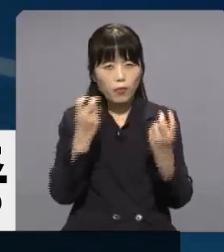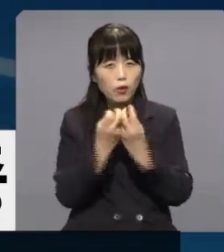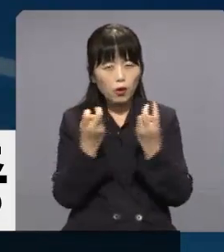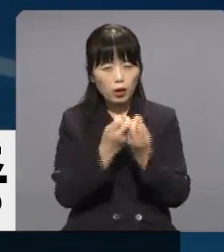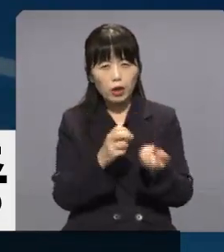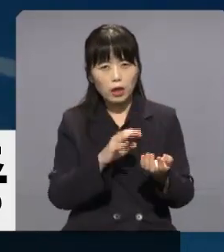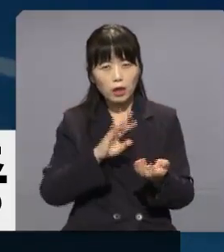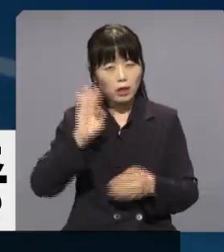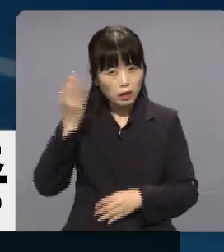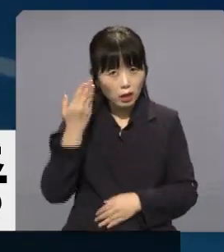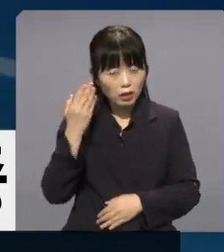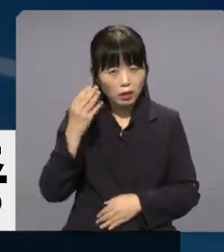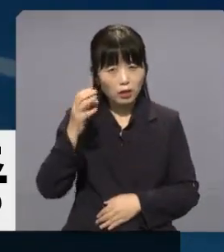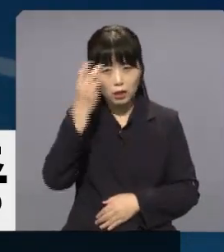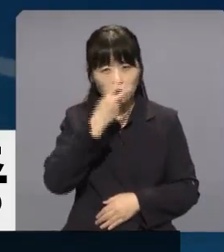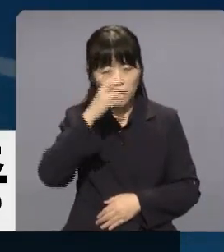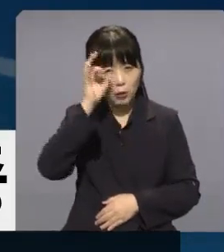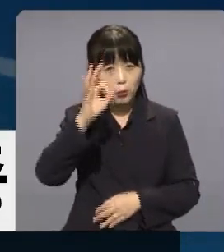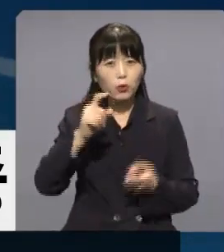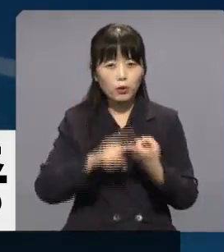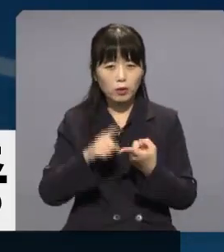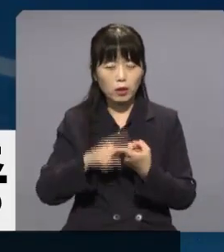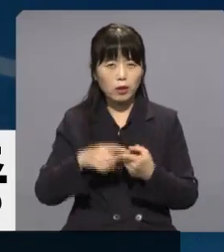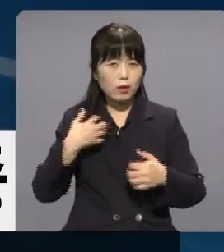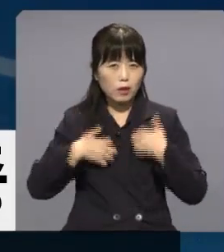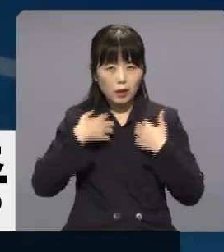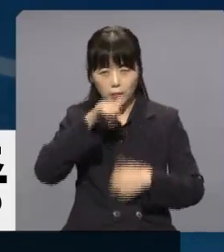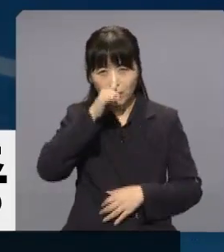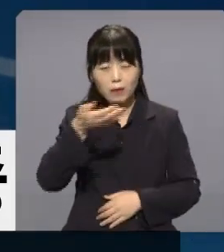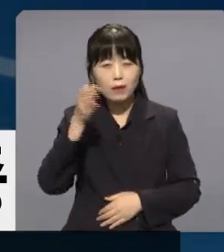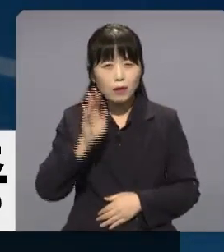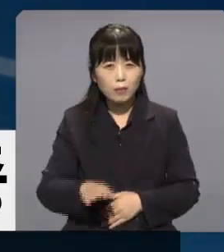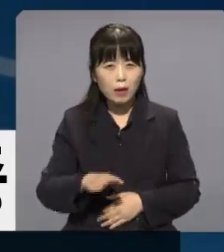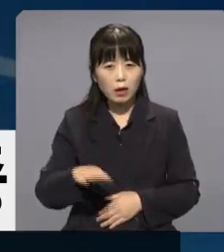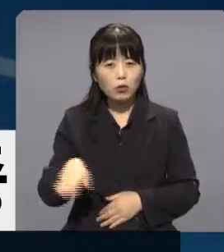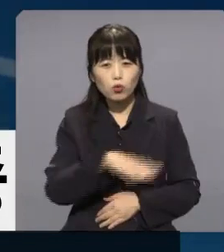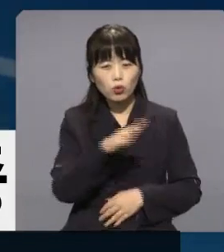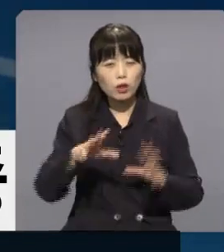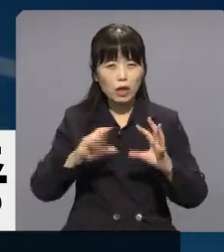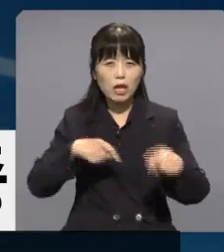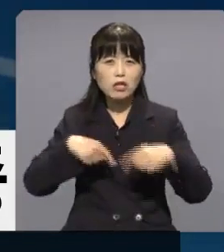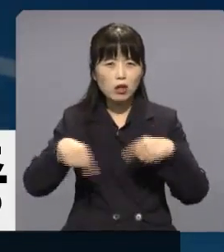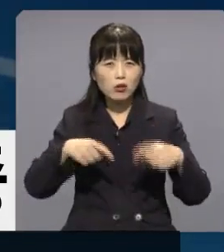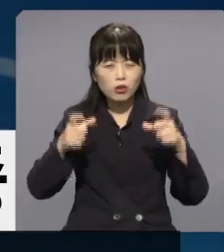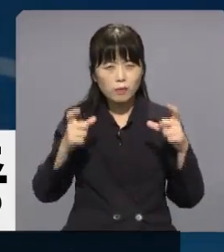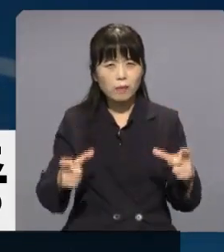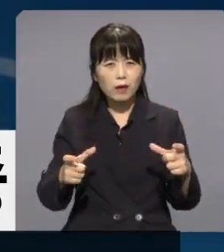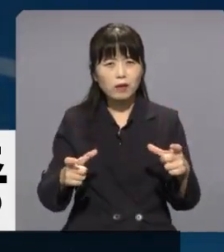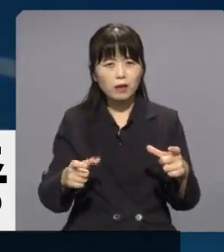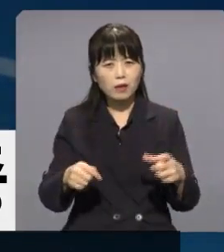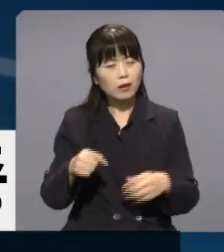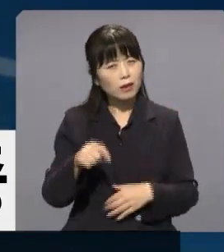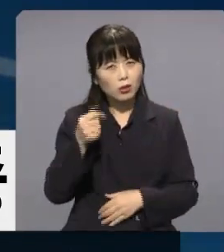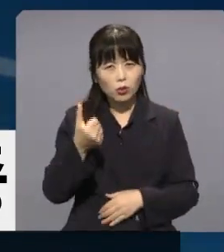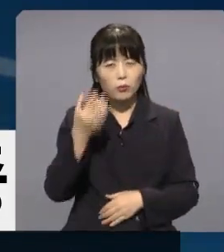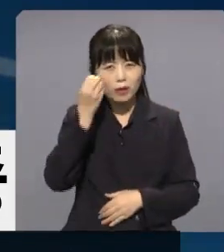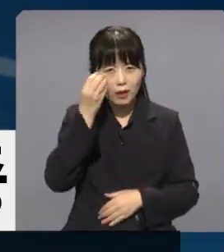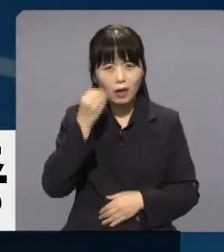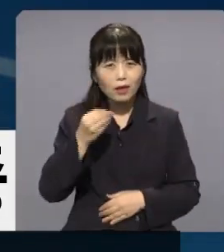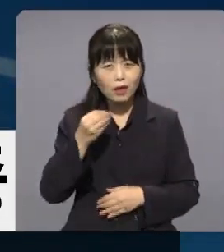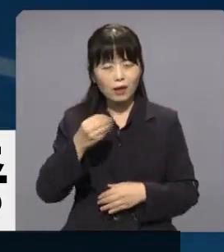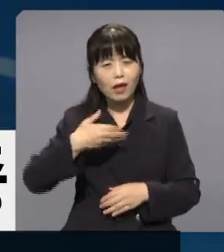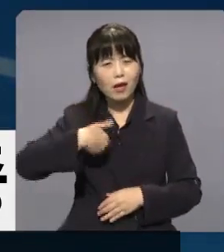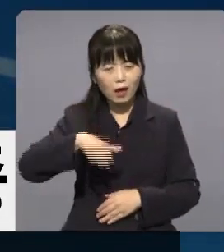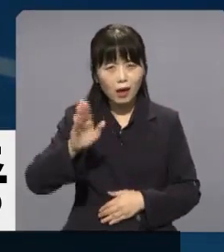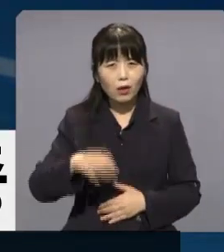지켜보는 것도 참 재미있는데 예 우리나라 지금 지판의 이렇게 지급하게 흘러가고 그랬더니